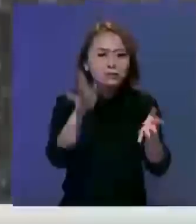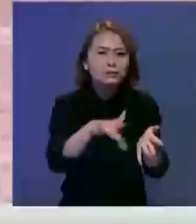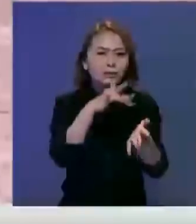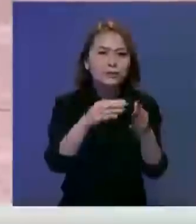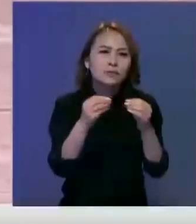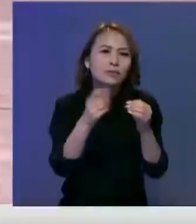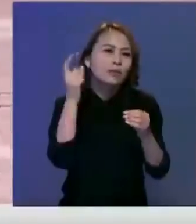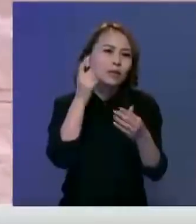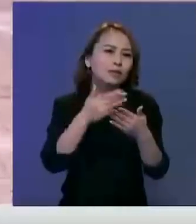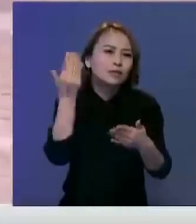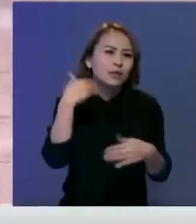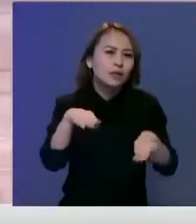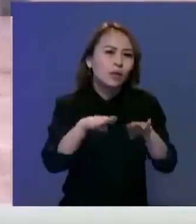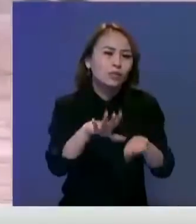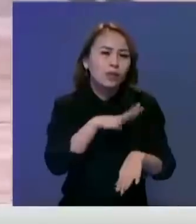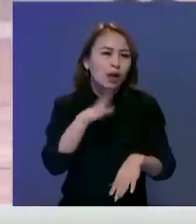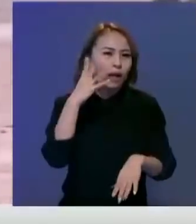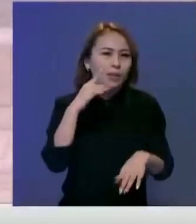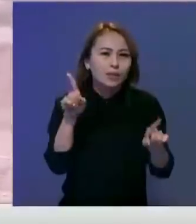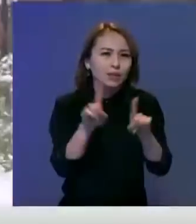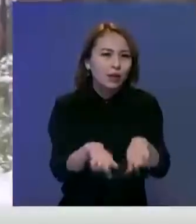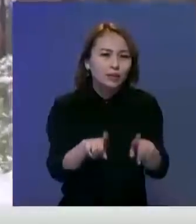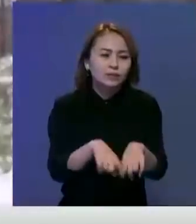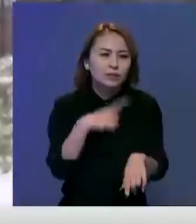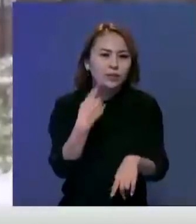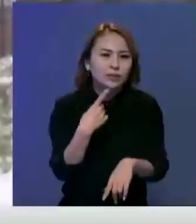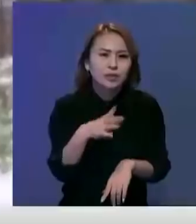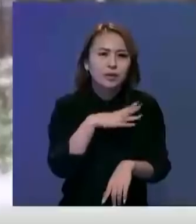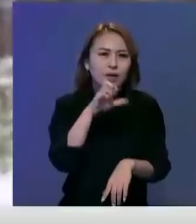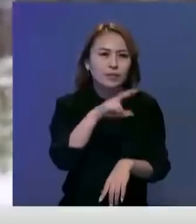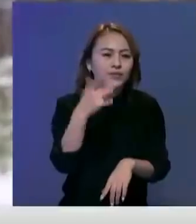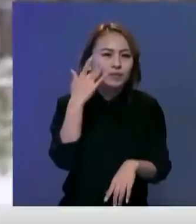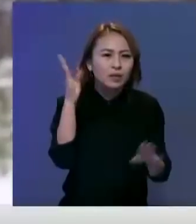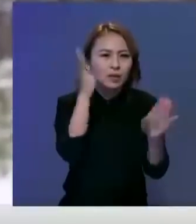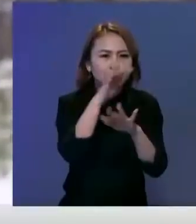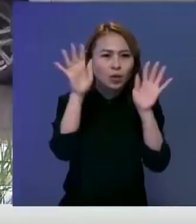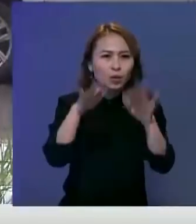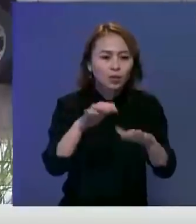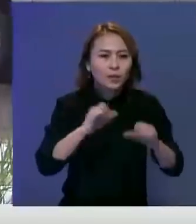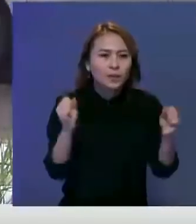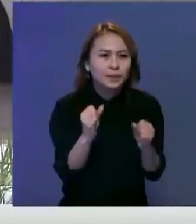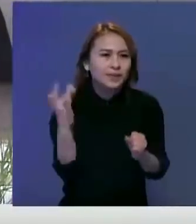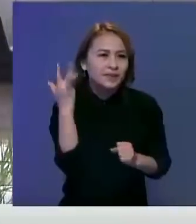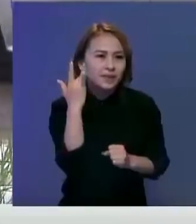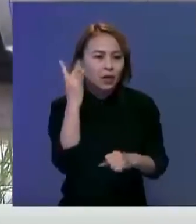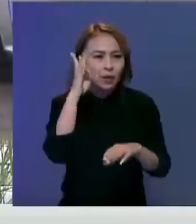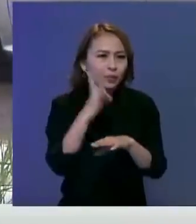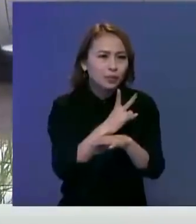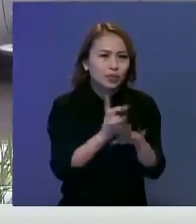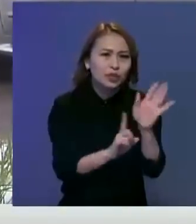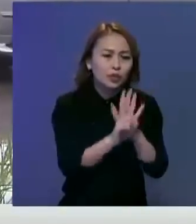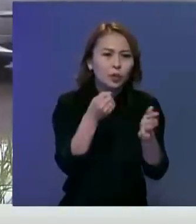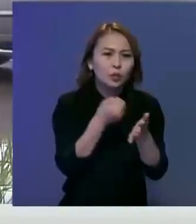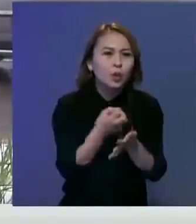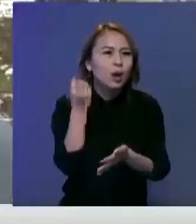Қыстық кейімдерді бұлай болған екен. Бұл алматы үшін қалыпты жағдай дейді синоптиктер. Сәуір айында күн райы жауын жашын және салғын болып келеді. Түнде басталан қар